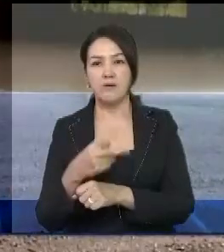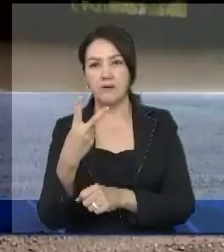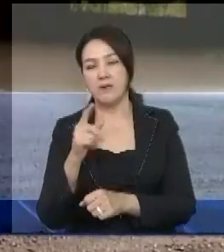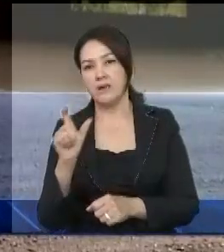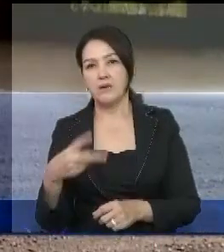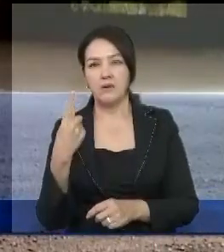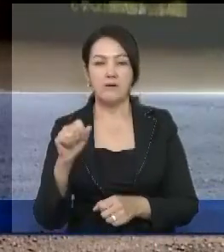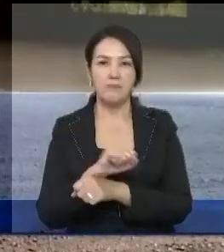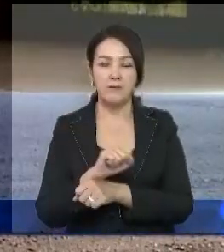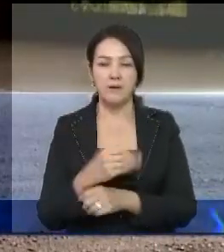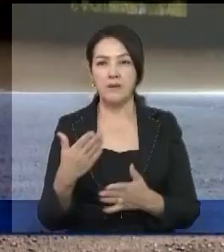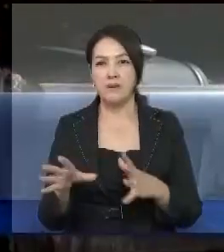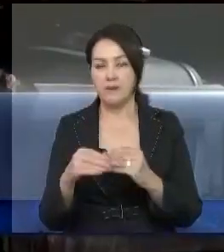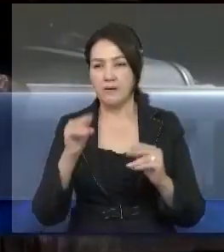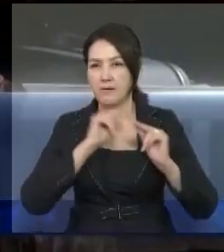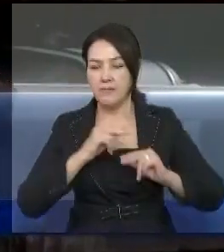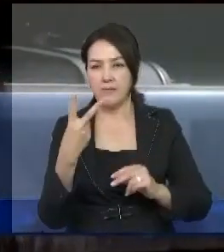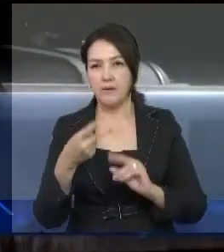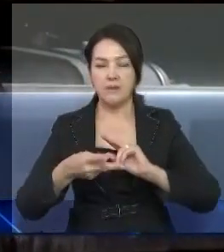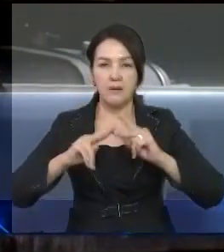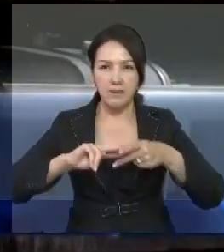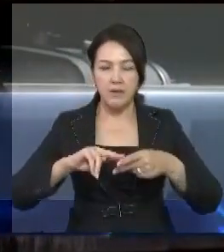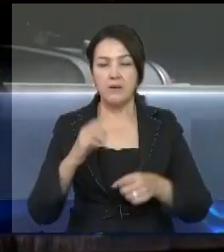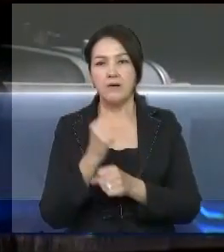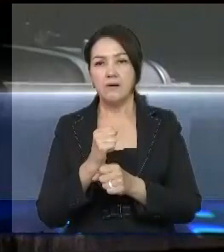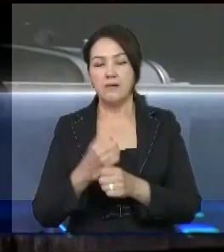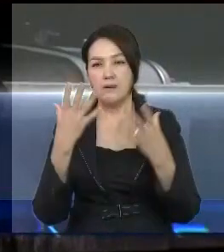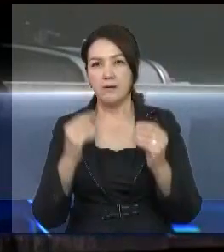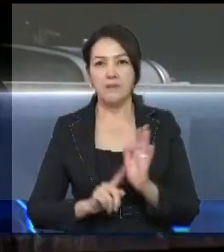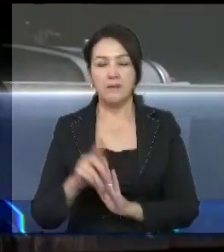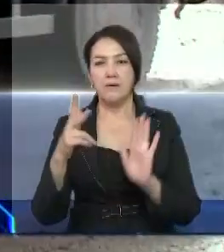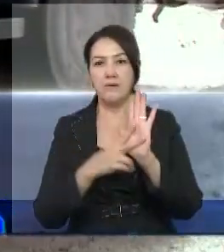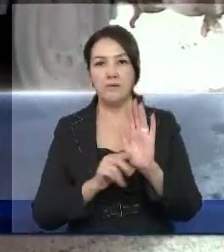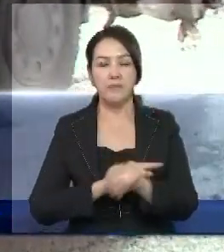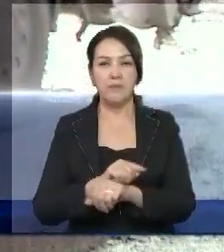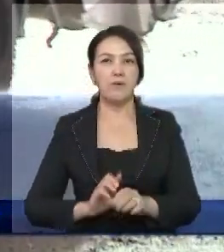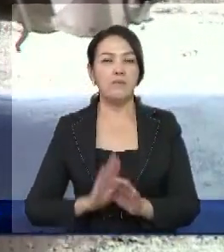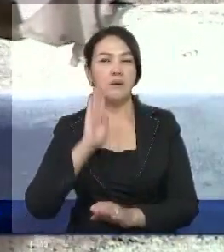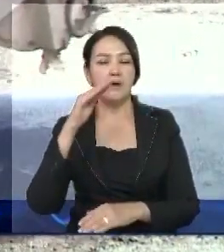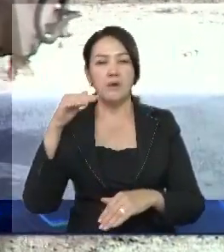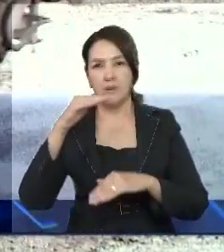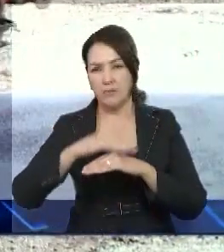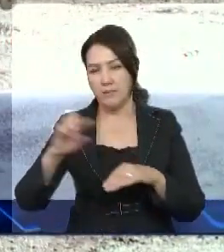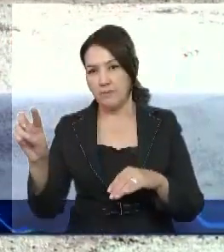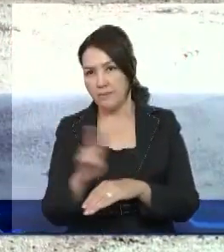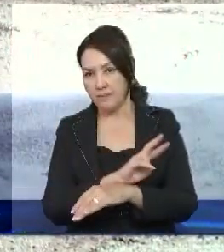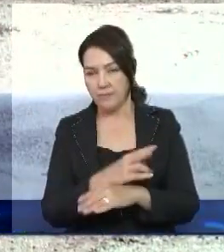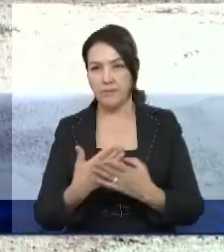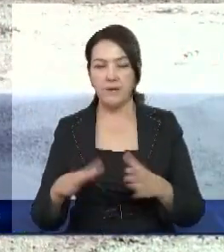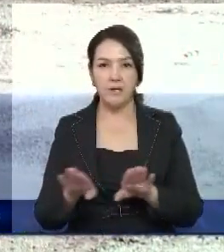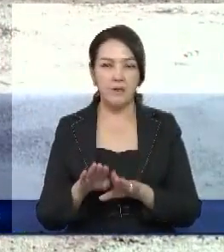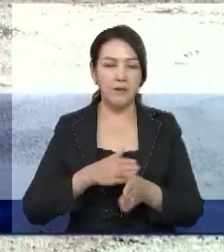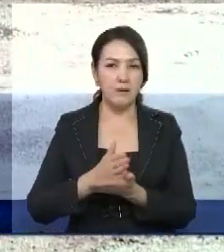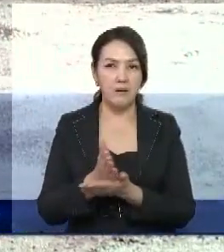машину. И водители, и грузчики работают 2 смены. Рабочий день начинается в 8 часов утра и длится порой до поздней ночи. Ведь оператор